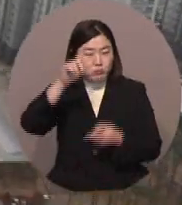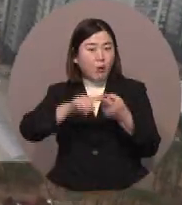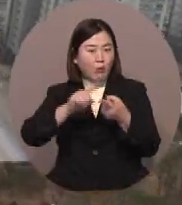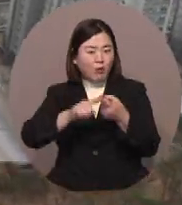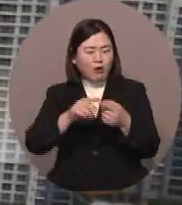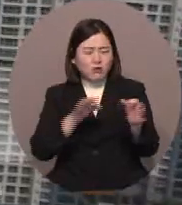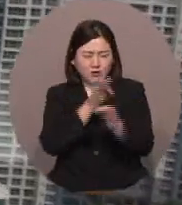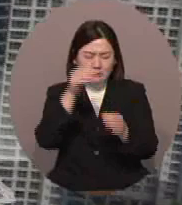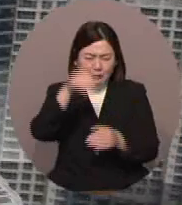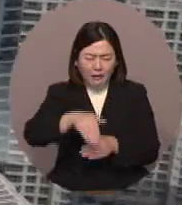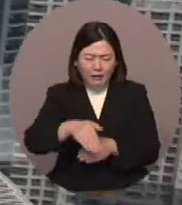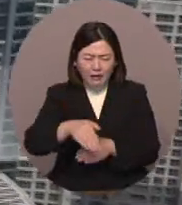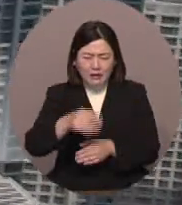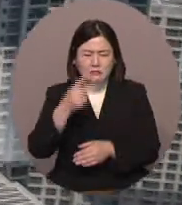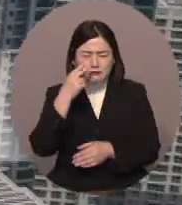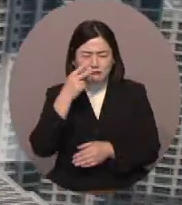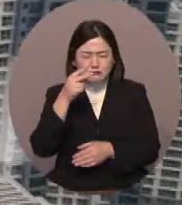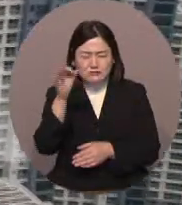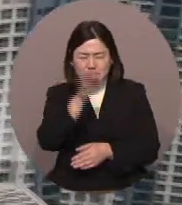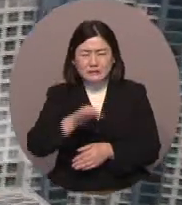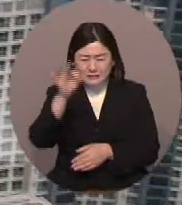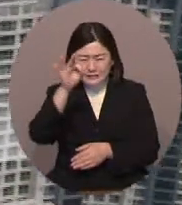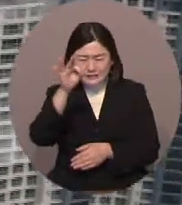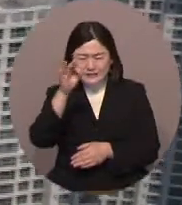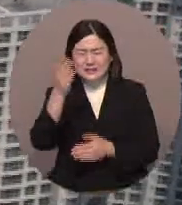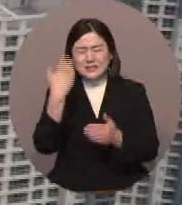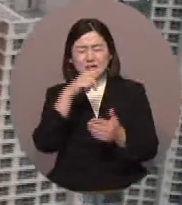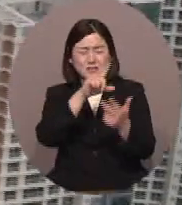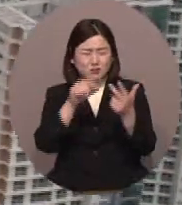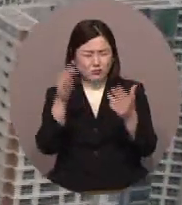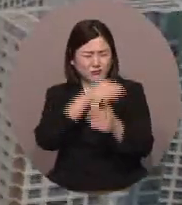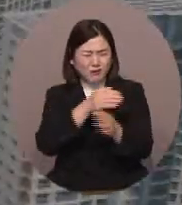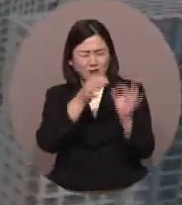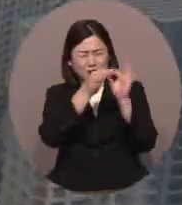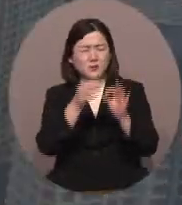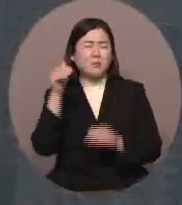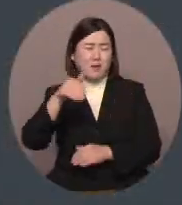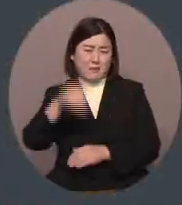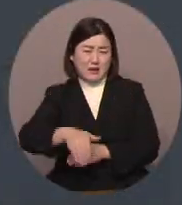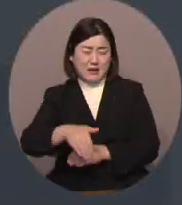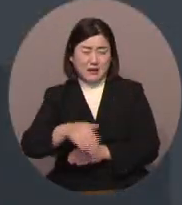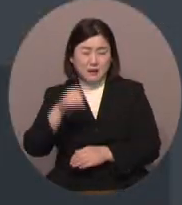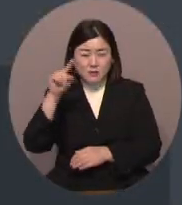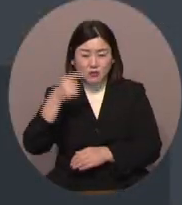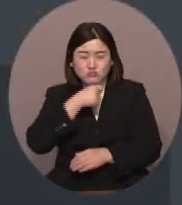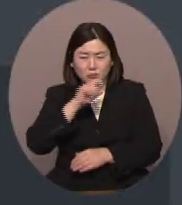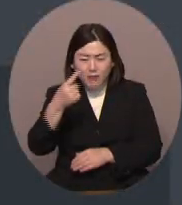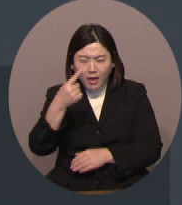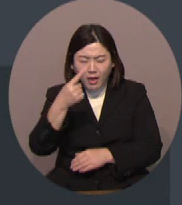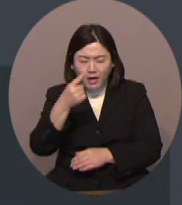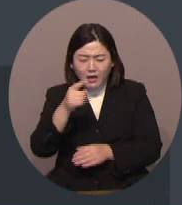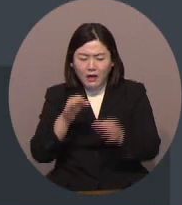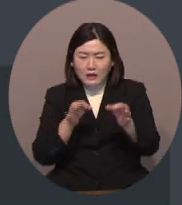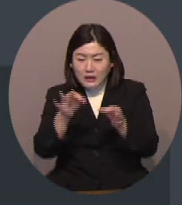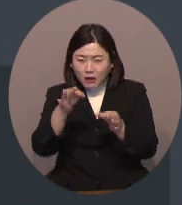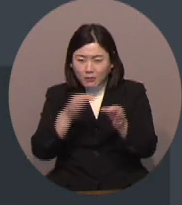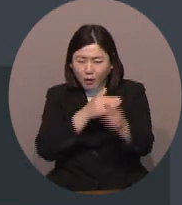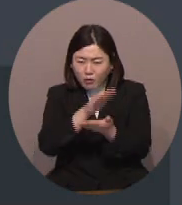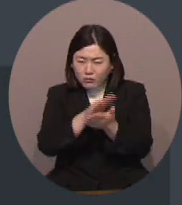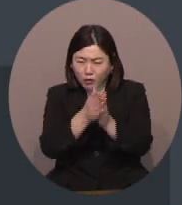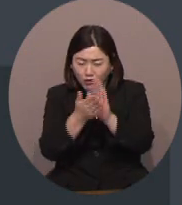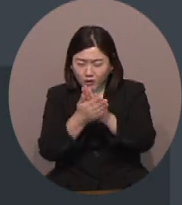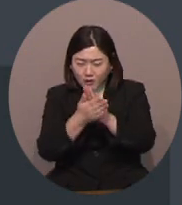경기 침체와 미국발 금리 인상 여파로 지난해 7월부터 꾸준히 하락했는데 100을 기준으로 가격 변화를 측정하는